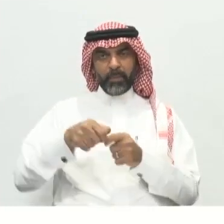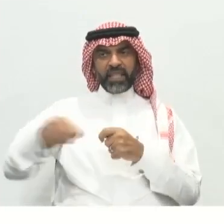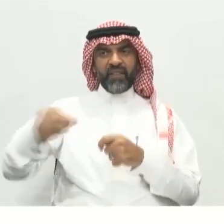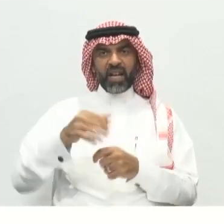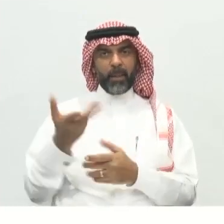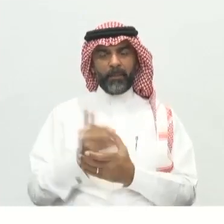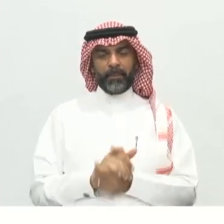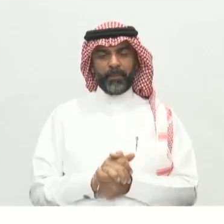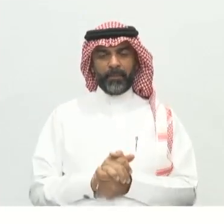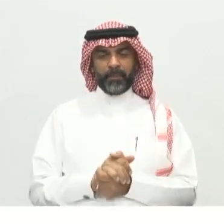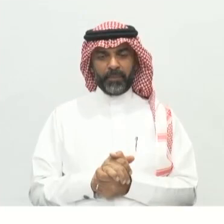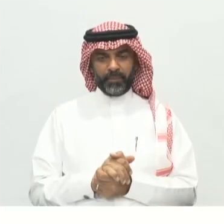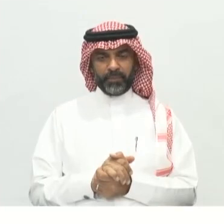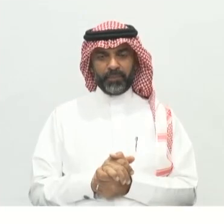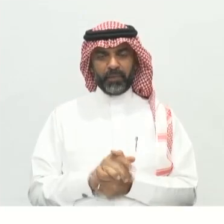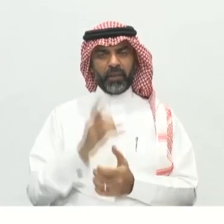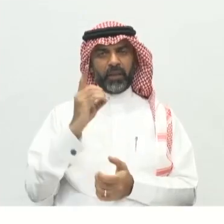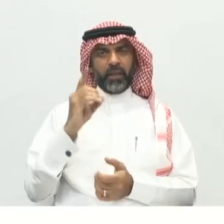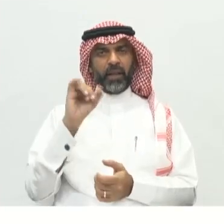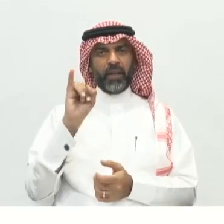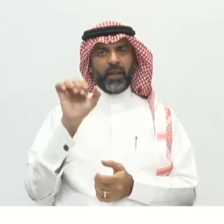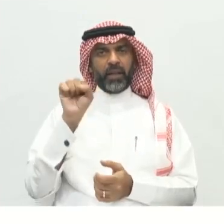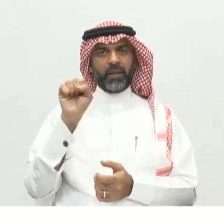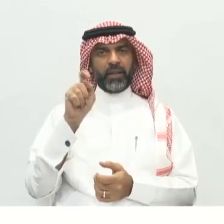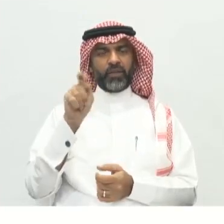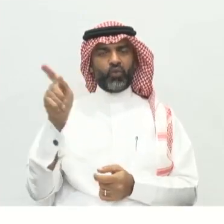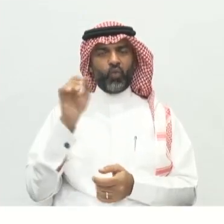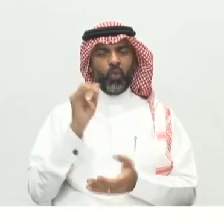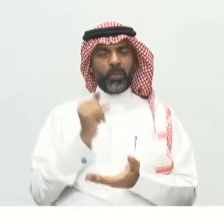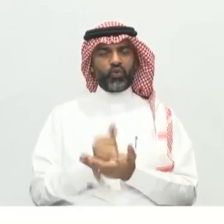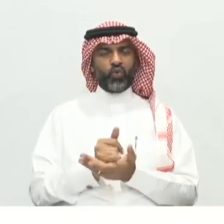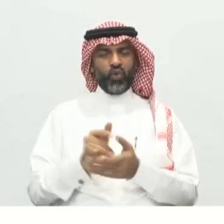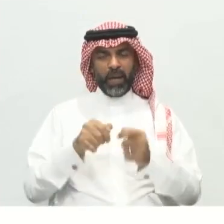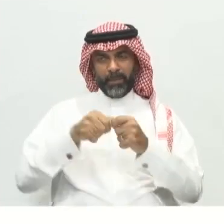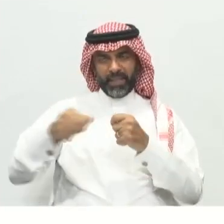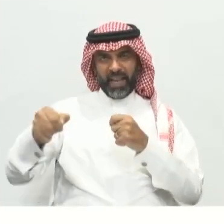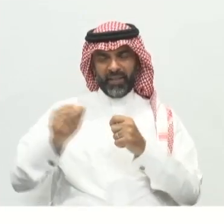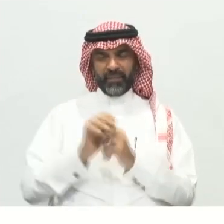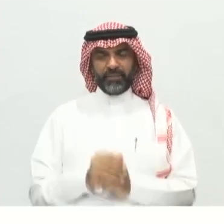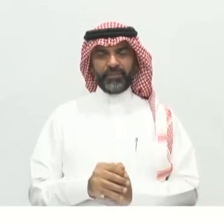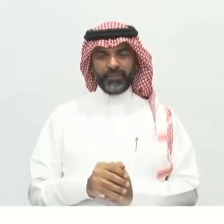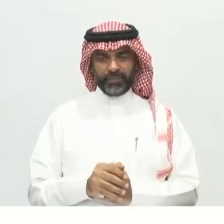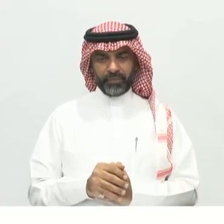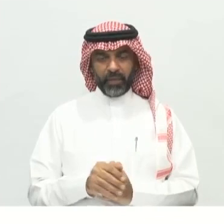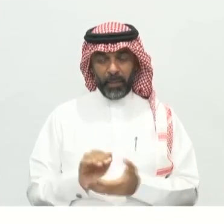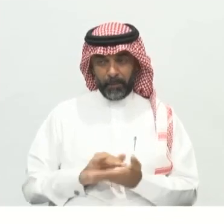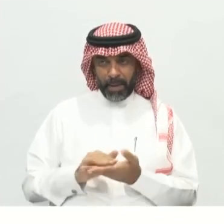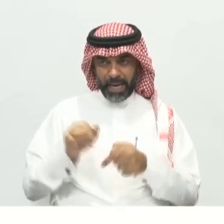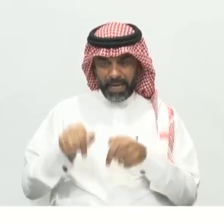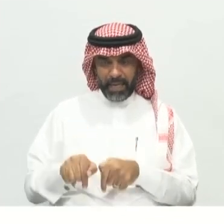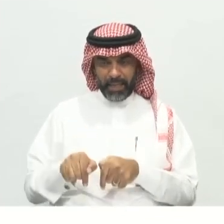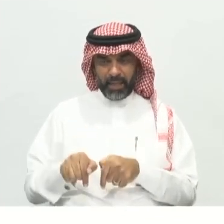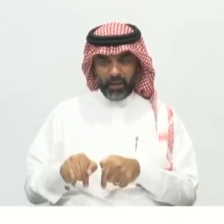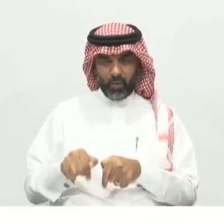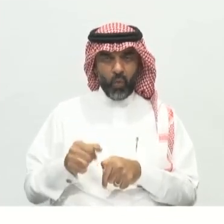اليه عن طريق استخدام مصفوفه الدست ماتركس ممتاز ماكشن اللوكيشن الحالي او